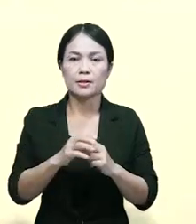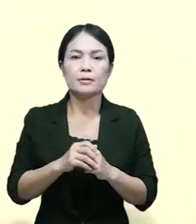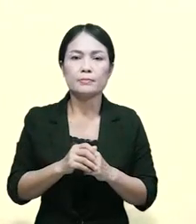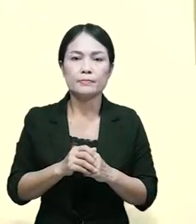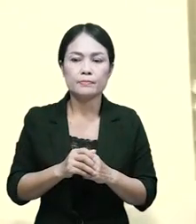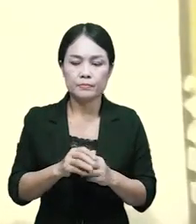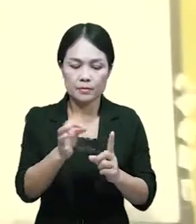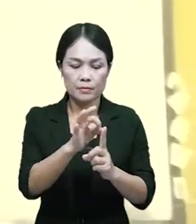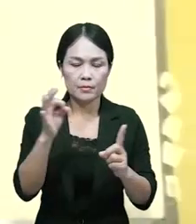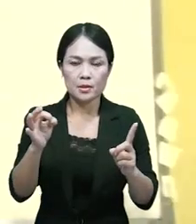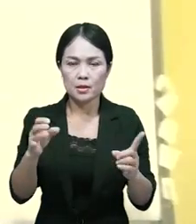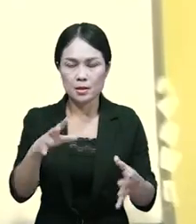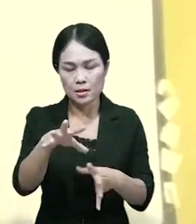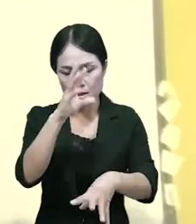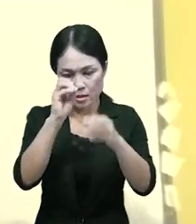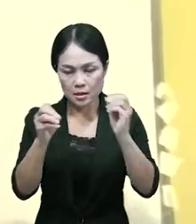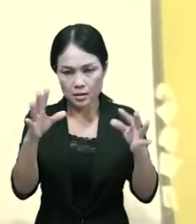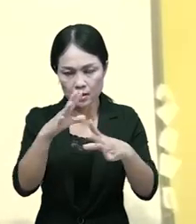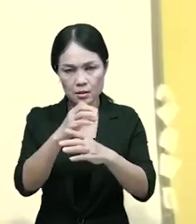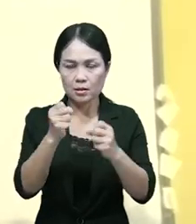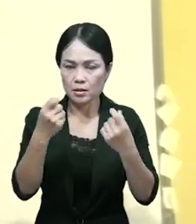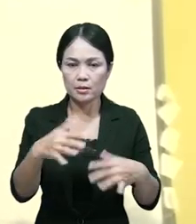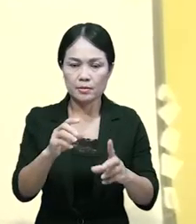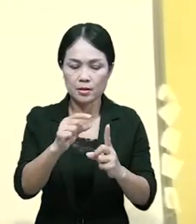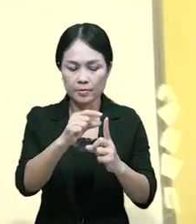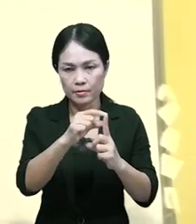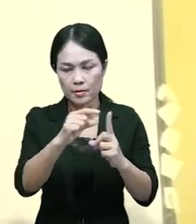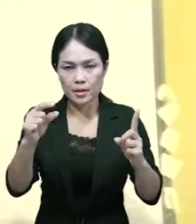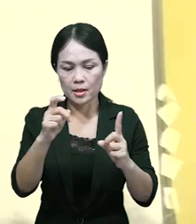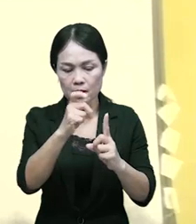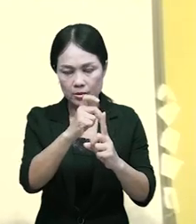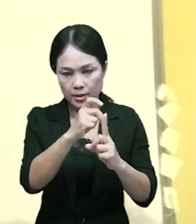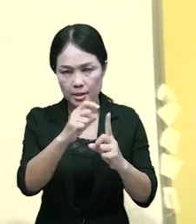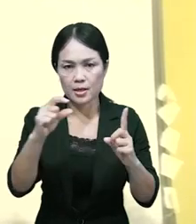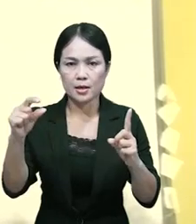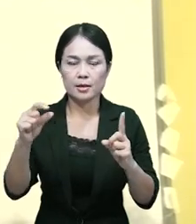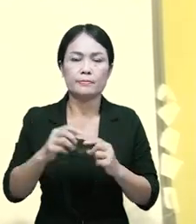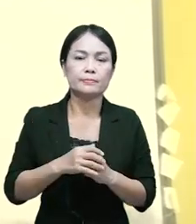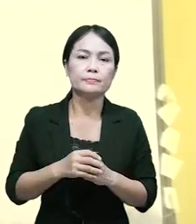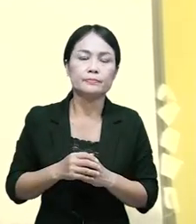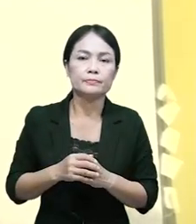3ដោយសារវេយ្យាករណ៍យើងរៀនចប់អស់ហើយមែនទេកូនអំពីកិរិយានិងគុណកិរិយា